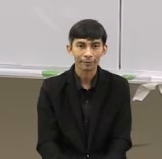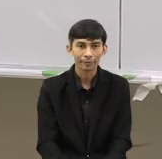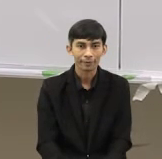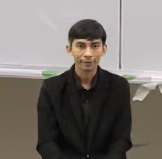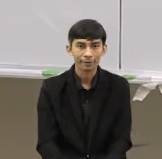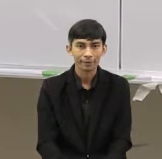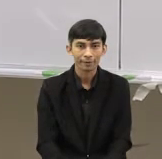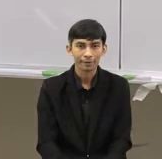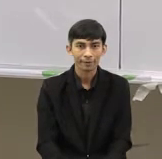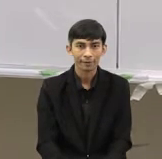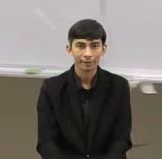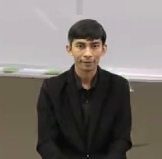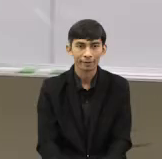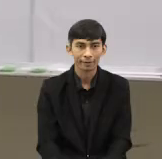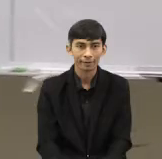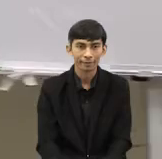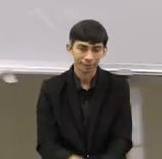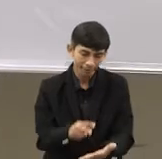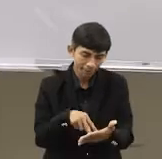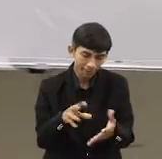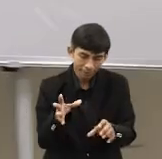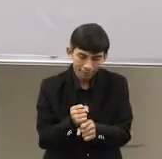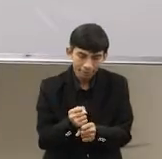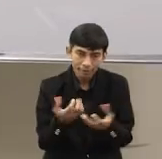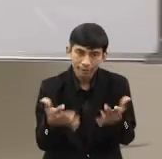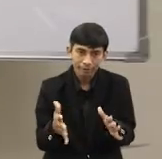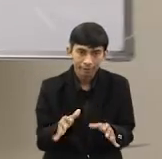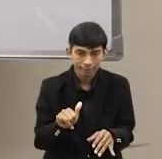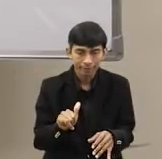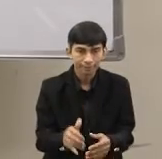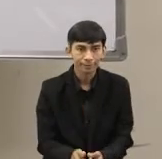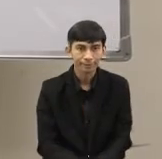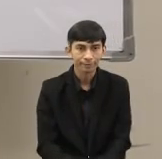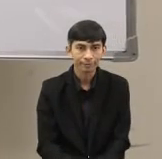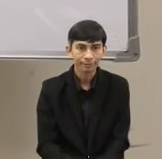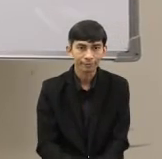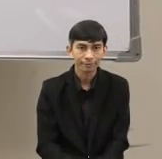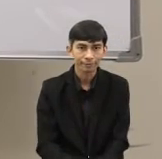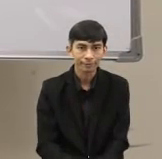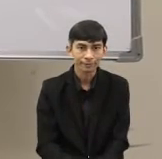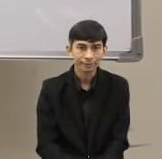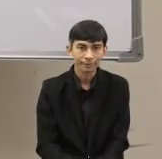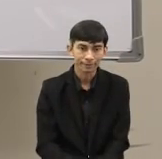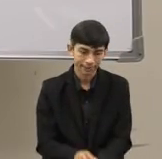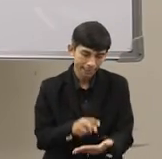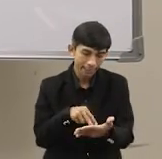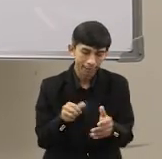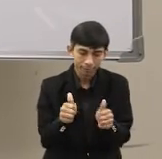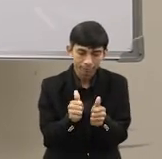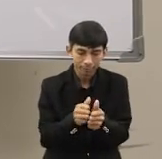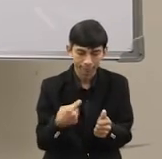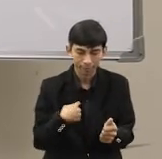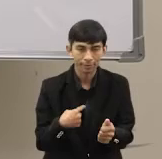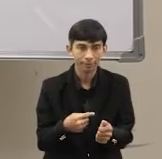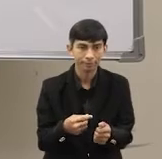chà con ăn chọp nữa tỏ chân ăn tơ cho mùi nhạc khu tịnh mớ